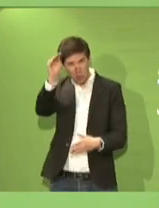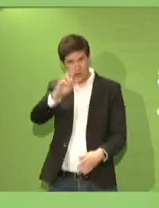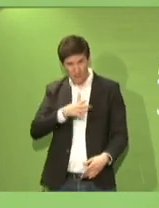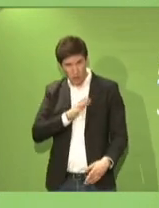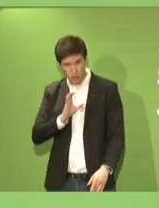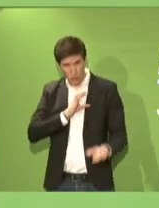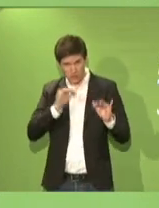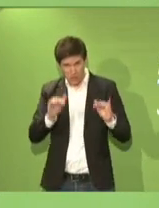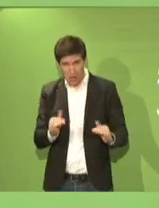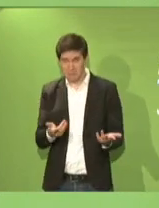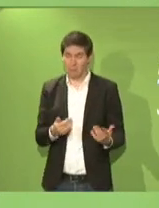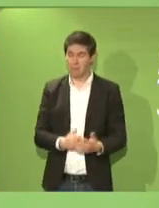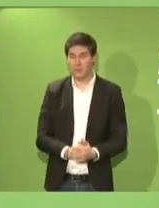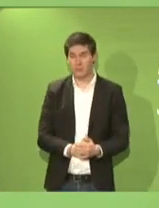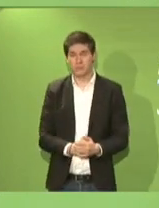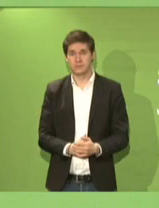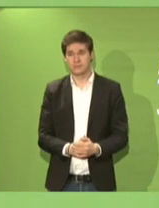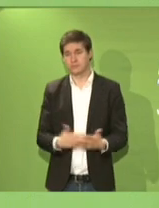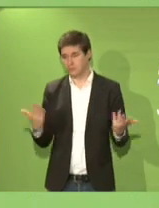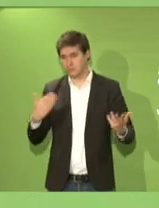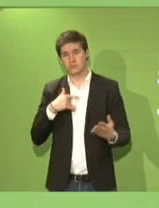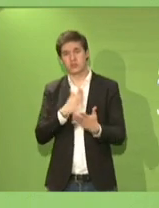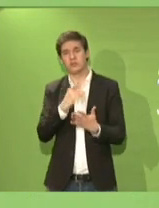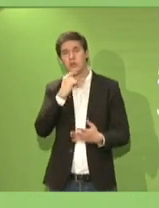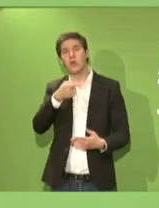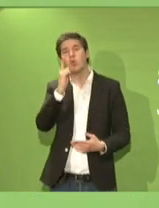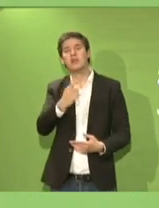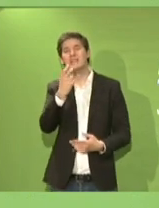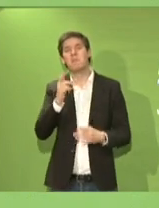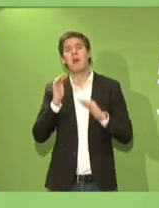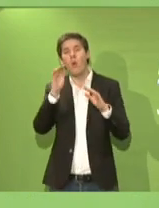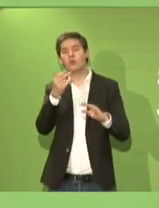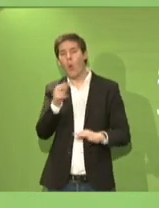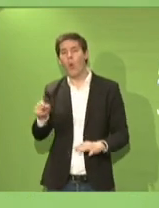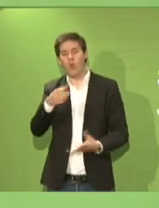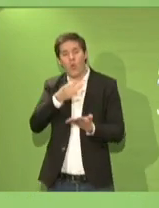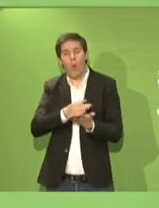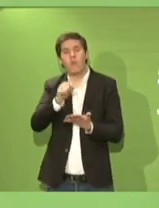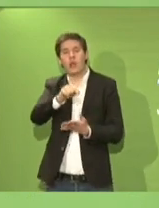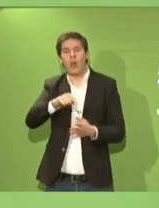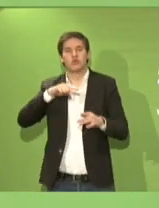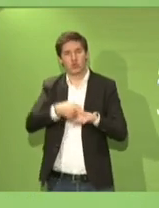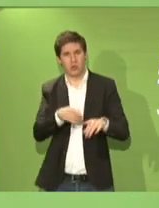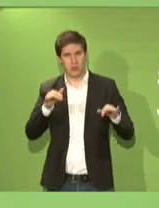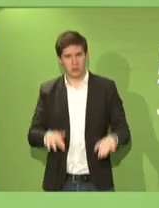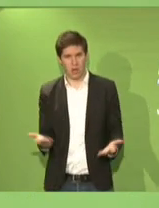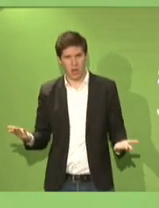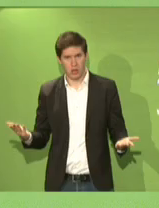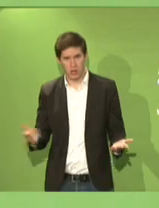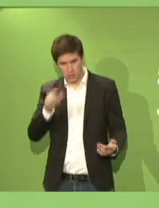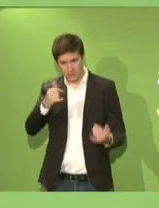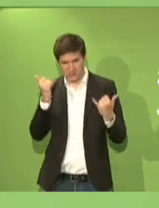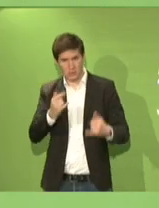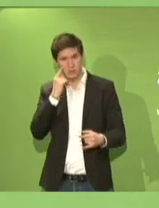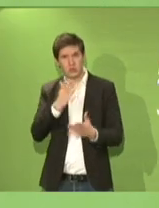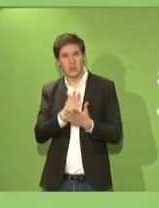Freunde? Und nochmals, 130 Milliarden Euro beträgt die kommunale Schuldenlast. Allein die Kassenkredite sind auf